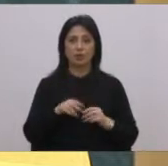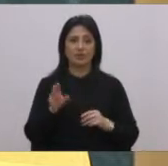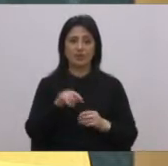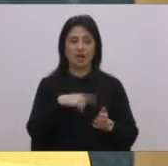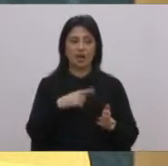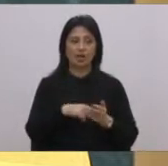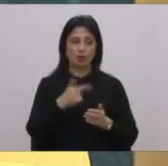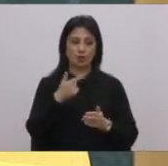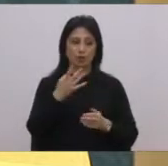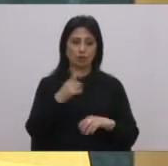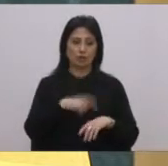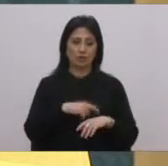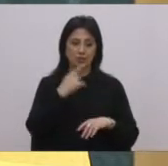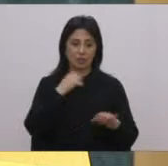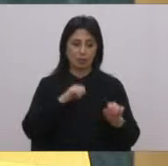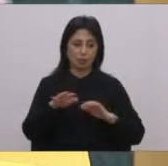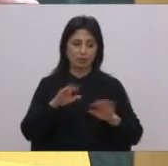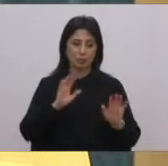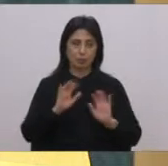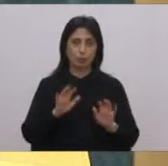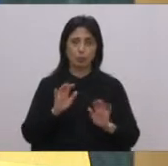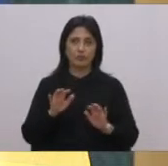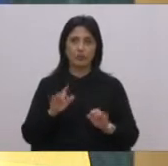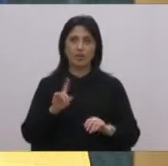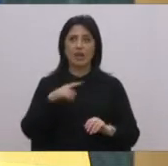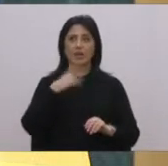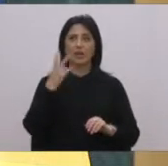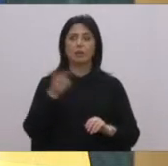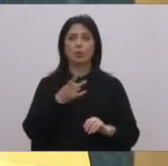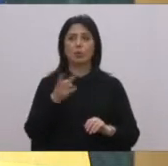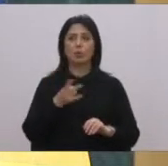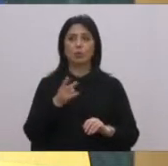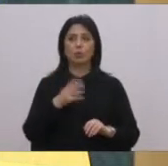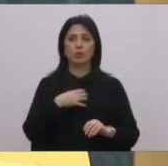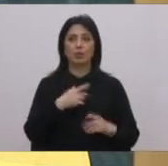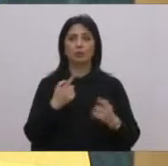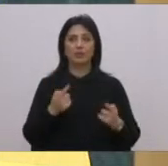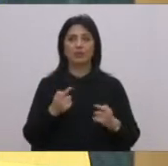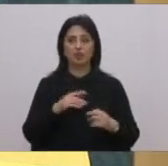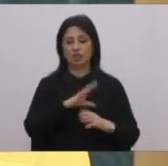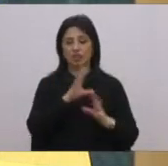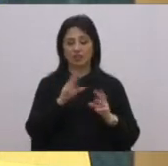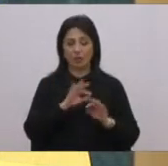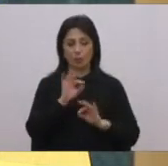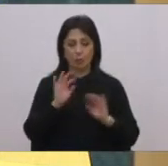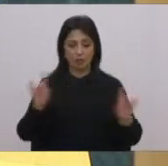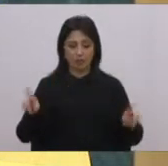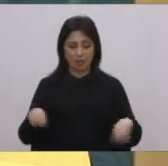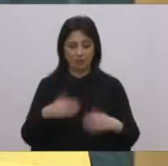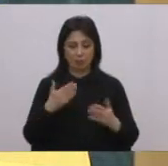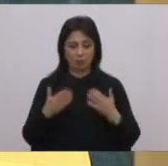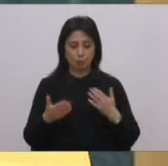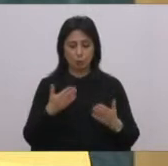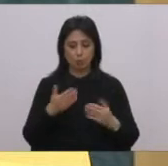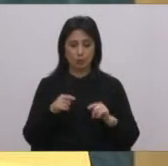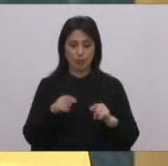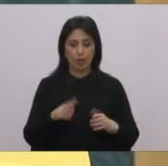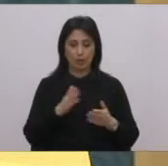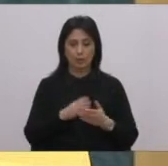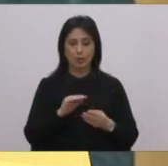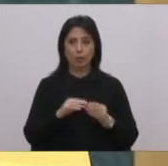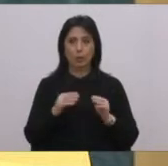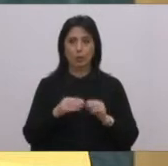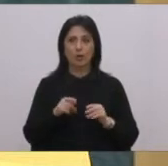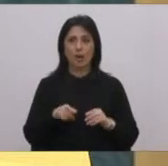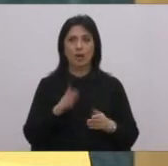ქალაქის 24 საათიანი წყალმომარაგებით უზრუნველყოფა. რა თქმა უნდა, მნიშვნელოვანია ყველა ამ პროექტის განხორციელება, თუმცა აქაც არის